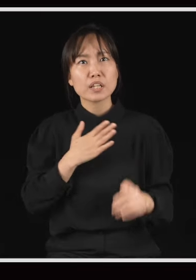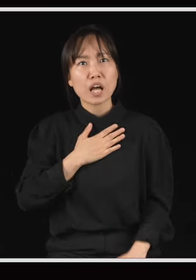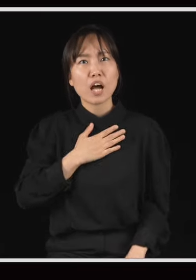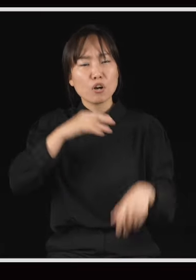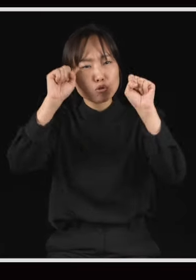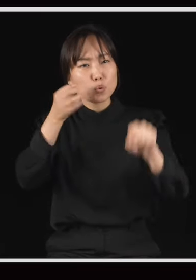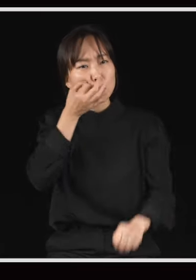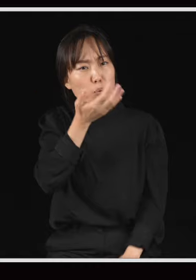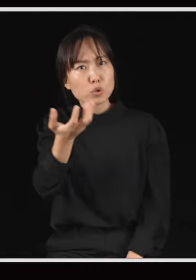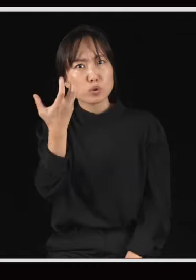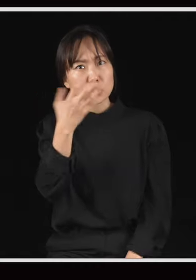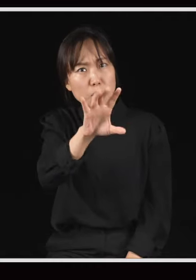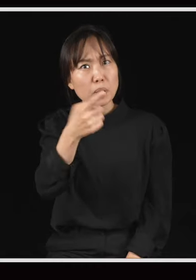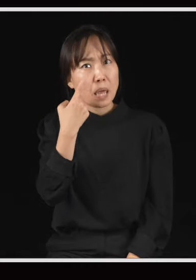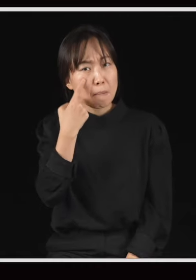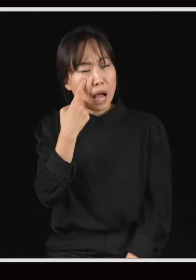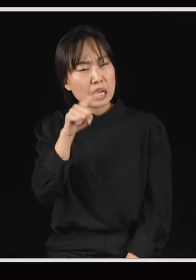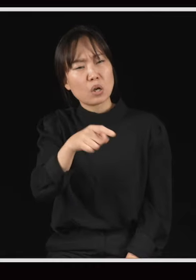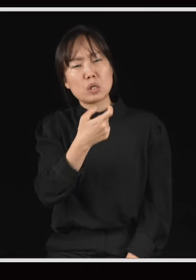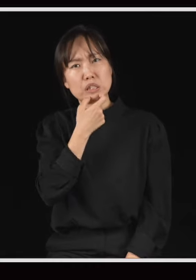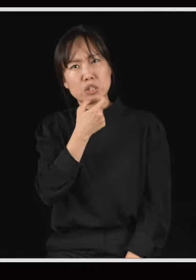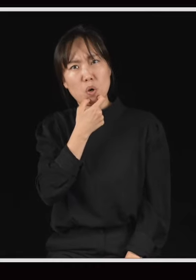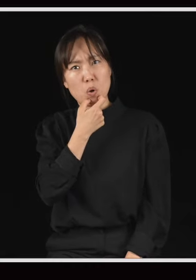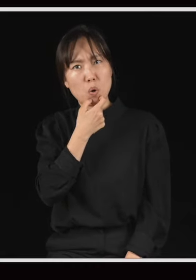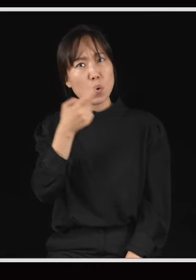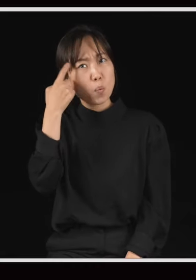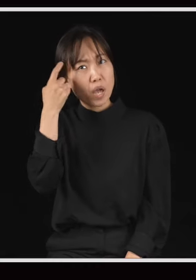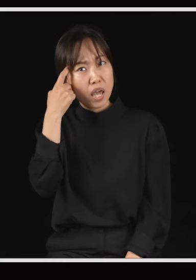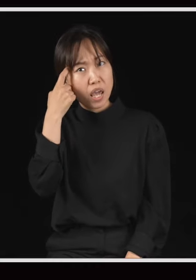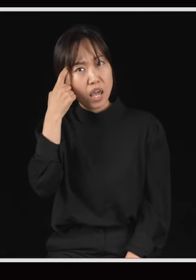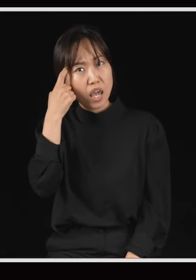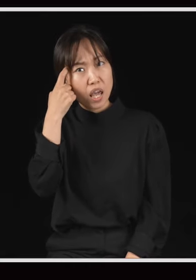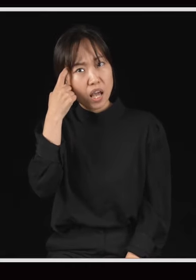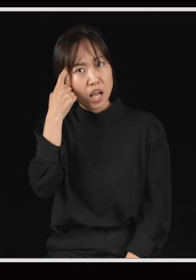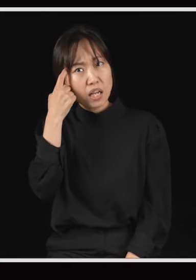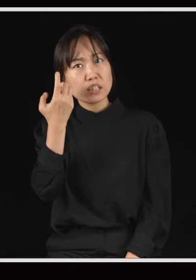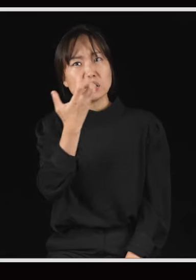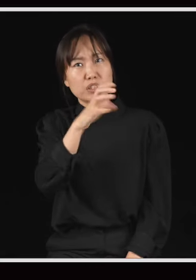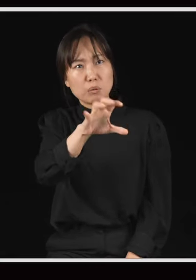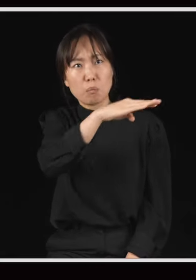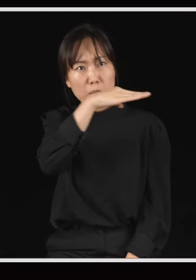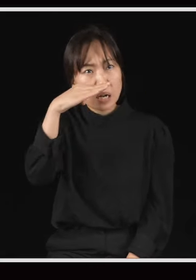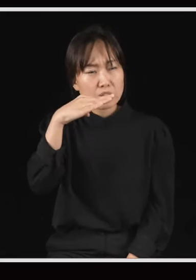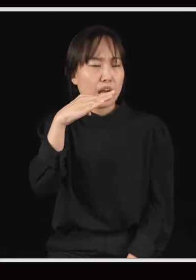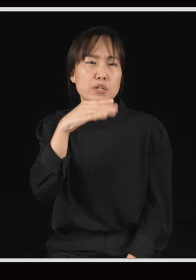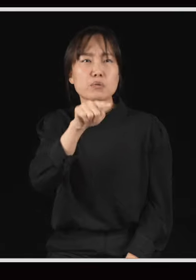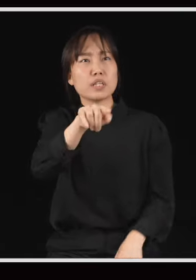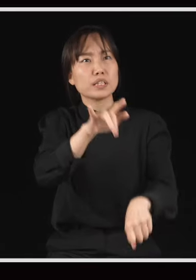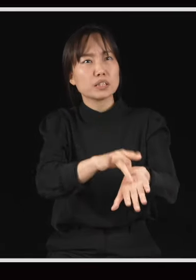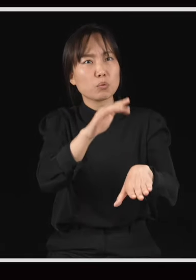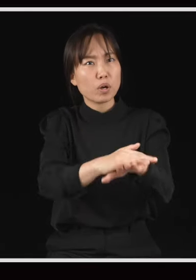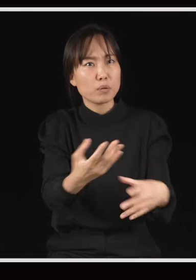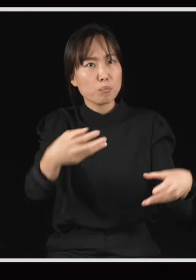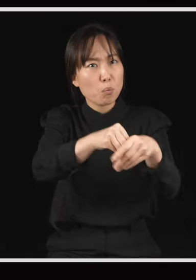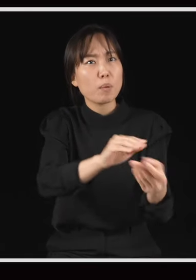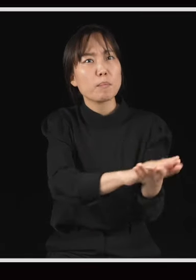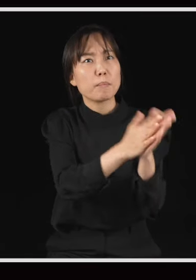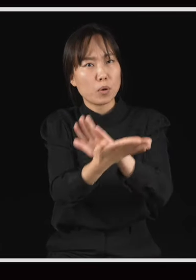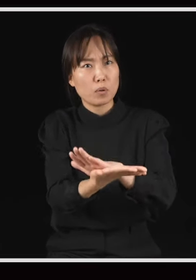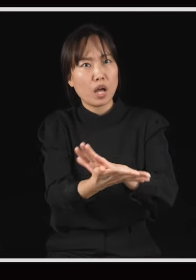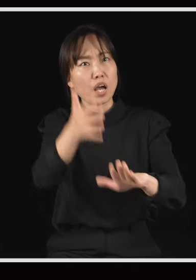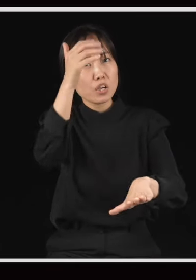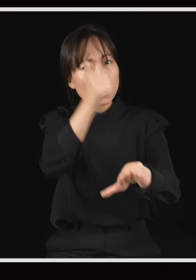운동 동작을 알려드리면 보통은 자기한테 치우쳐 있는 방향으로 그 동작을 번안해서 하게 됩니다. 그러니까 결국에는 어차피